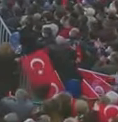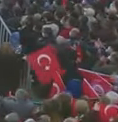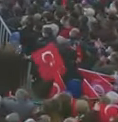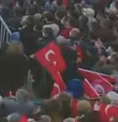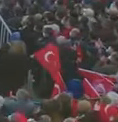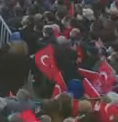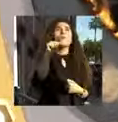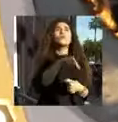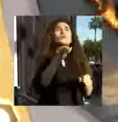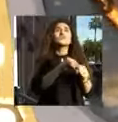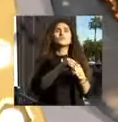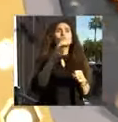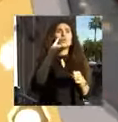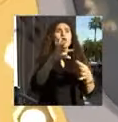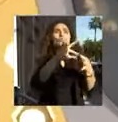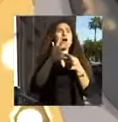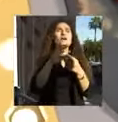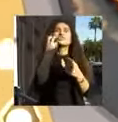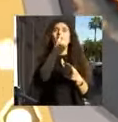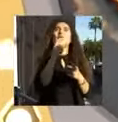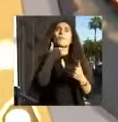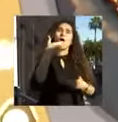bu kavramları bir şarkı gibi söylüyoruz.